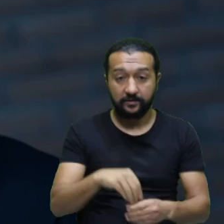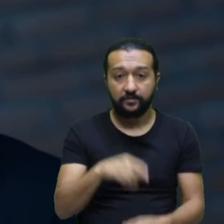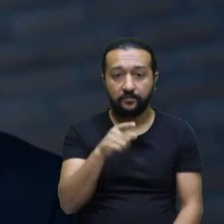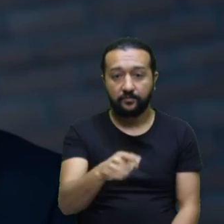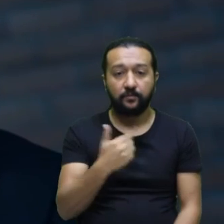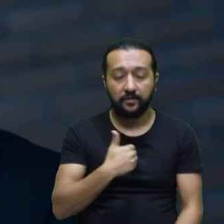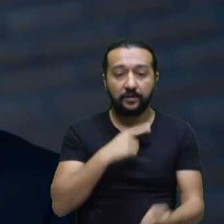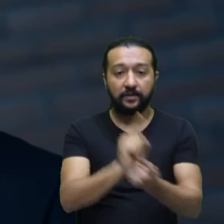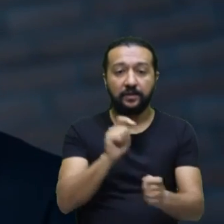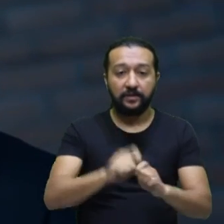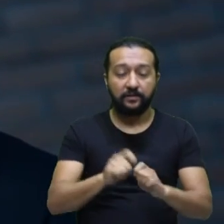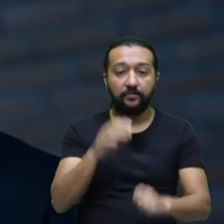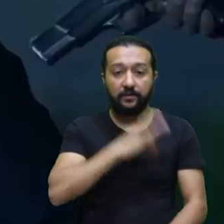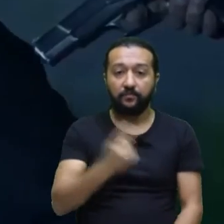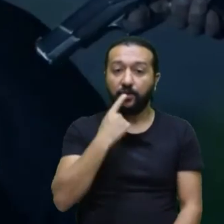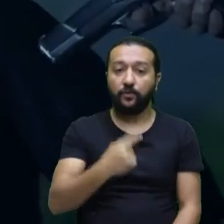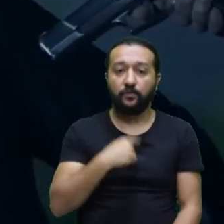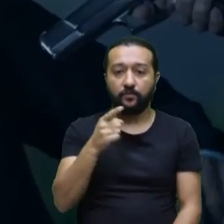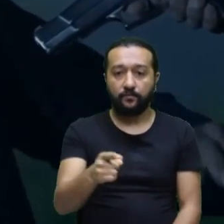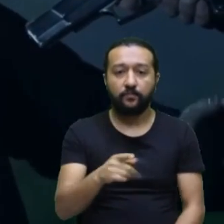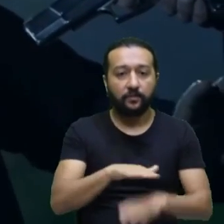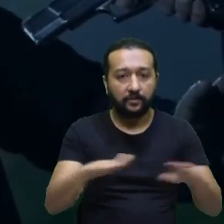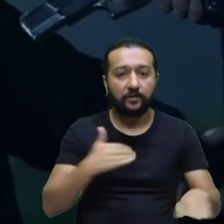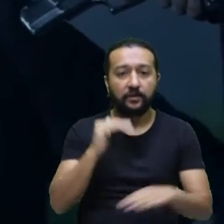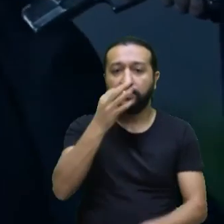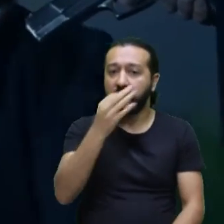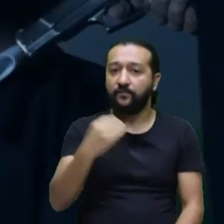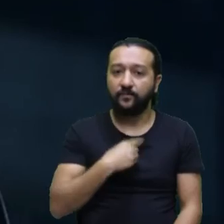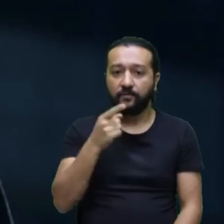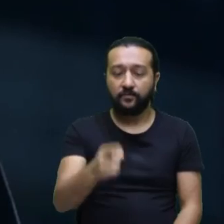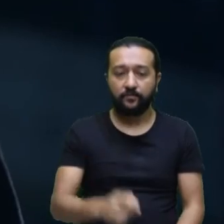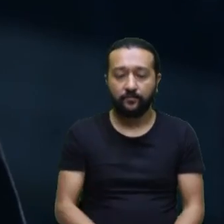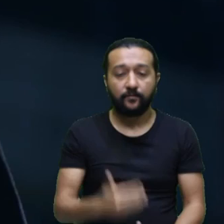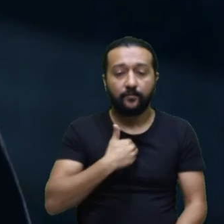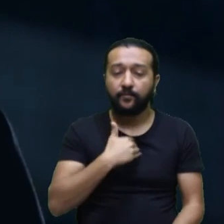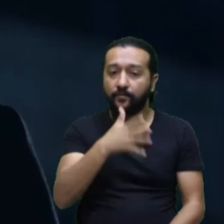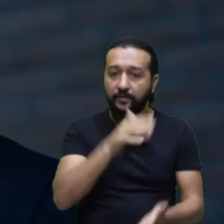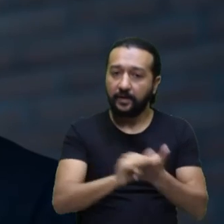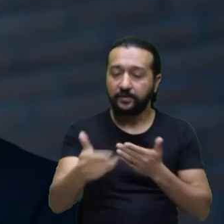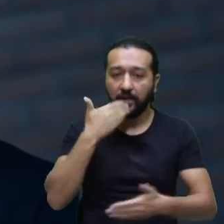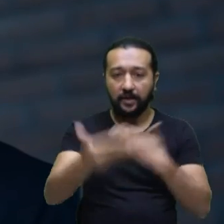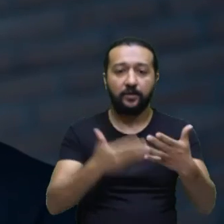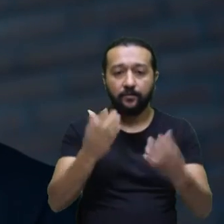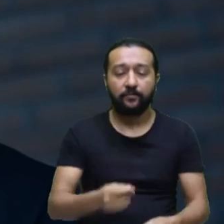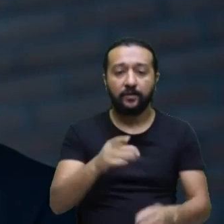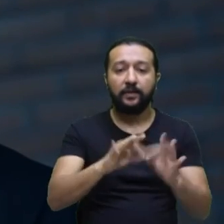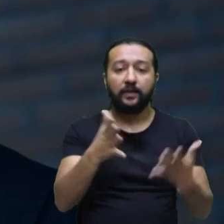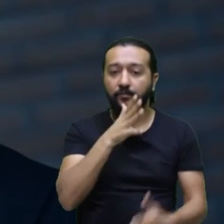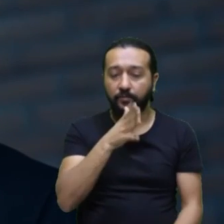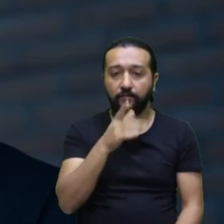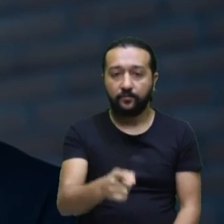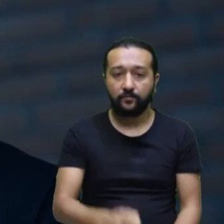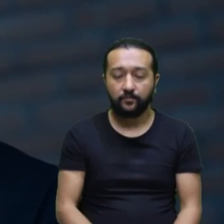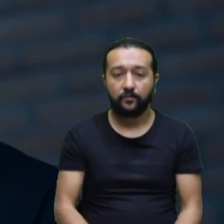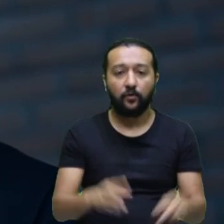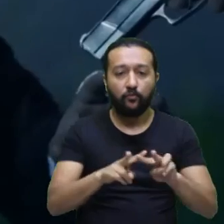için bana işime yarayacak bir şey söyle. Yeter ki yaşamama izin verin. Bildiğim her şeyi anlatırım. Ne